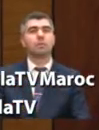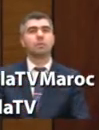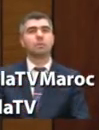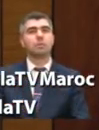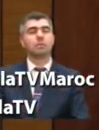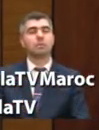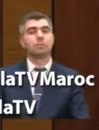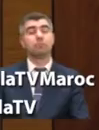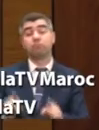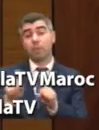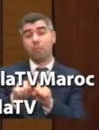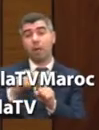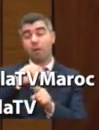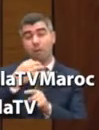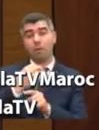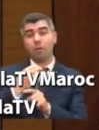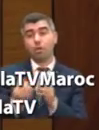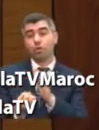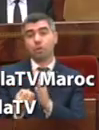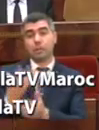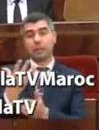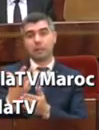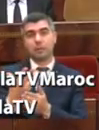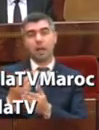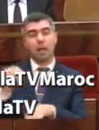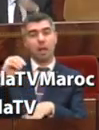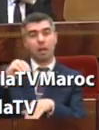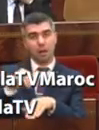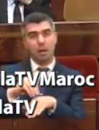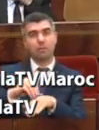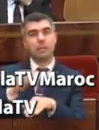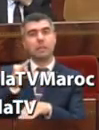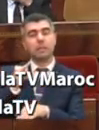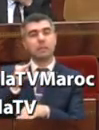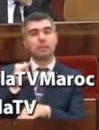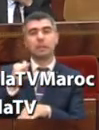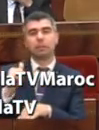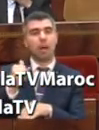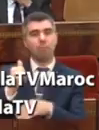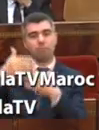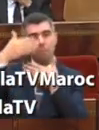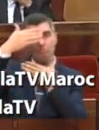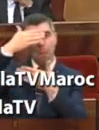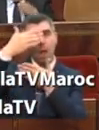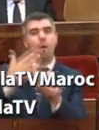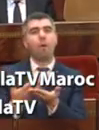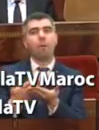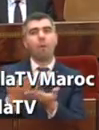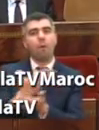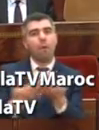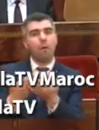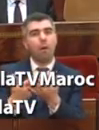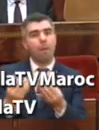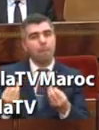وقفة لكي يجدد مرة أخرى الموقف الثابت للمغرب تجاه القضية